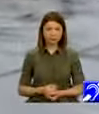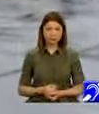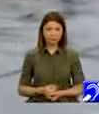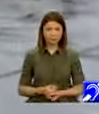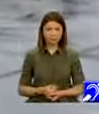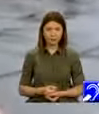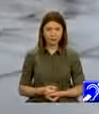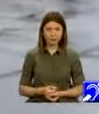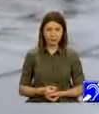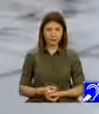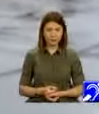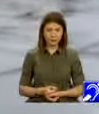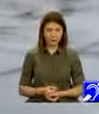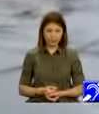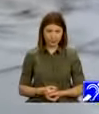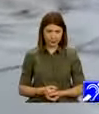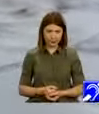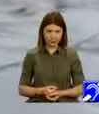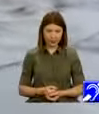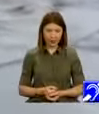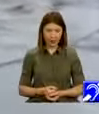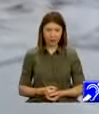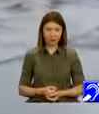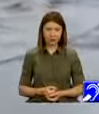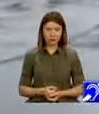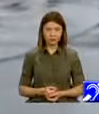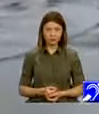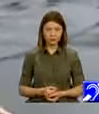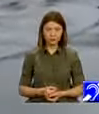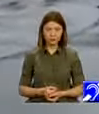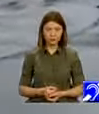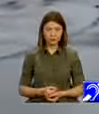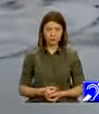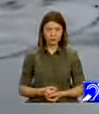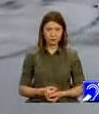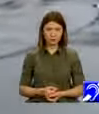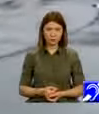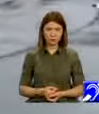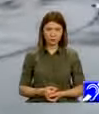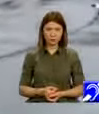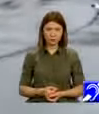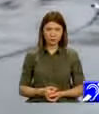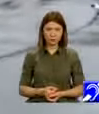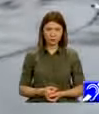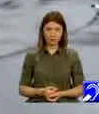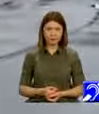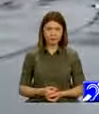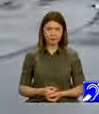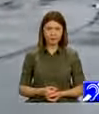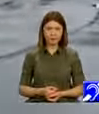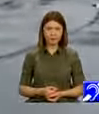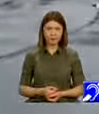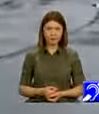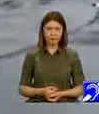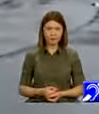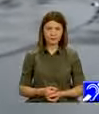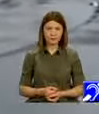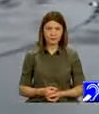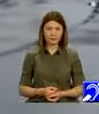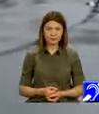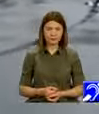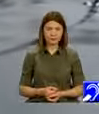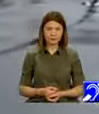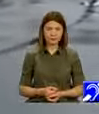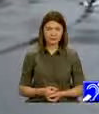un aeroplano sopra di me, come se spegnesse il motore. A un certo punto mi ho sentito un botto alla Madonna, i vetri della di casa nostra hanno iniziato a